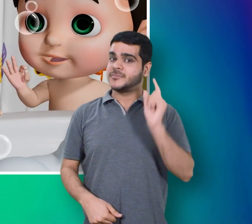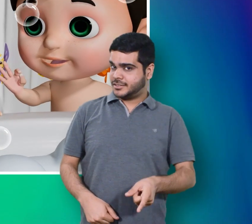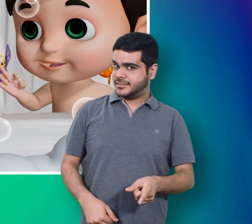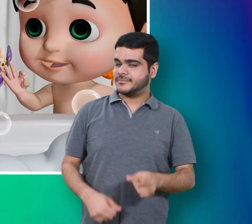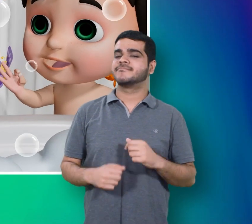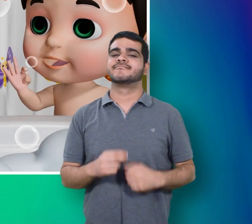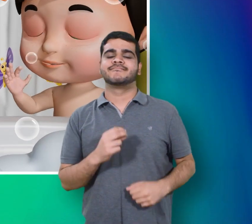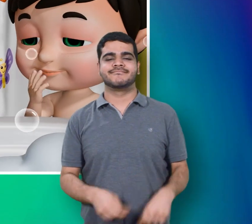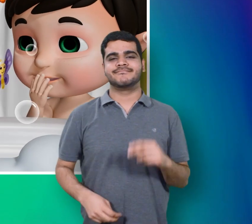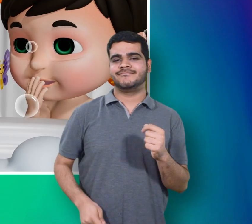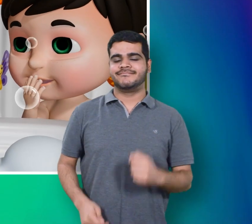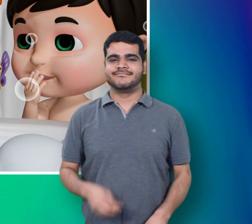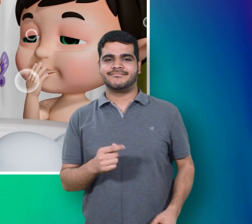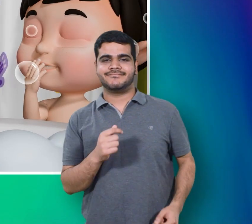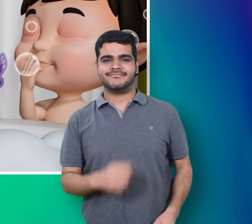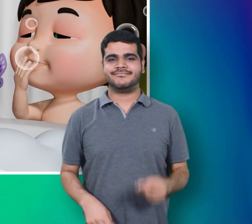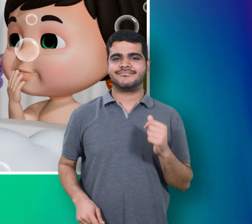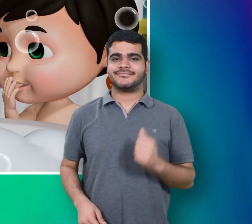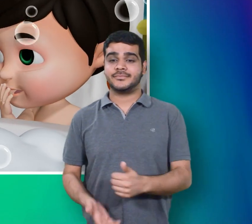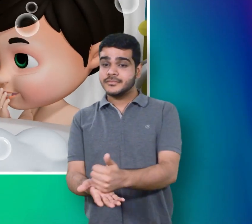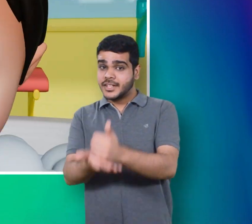रोज नहाओ रगड़ रगड़ कर।